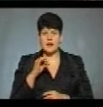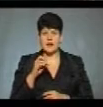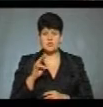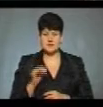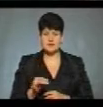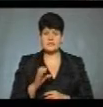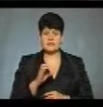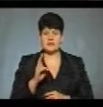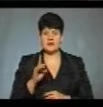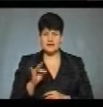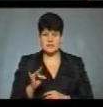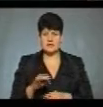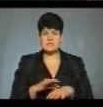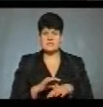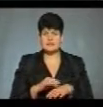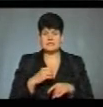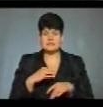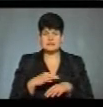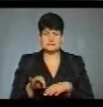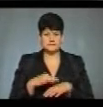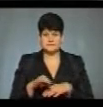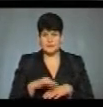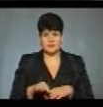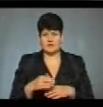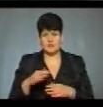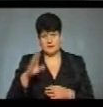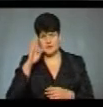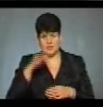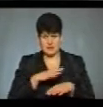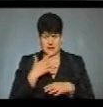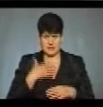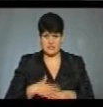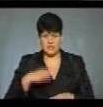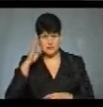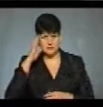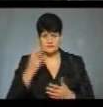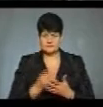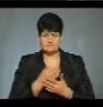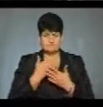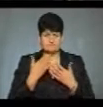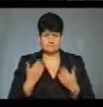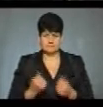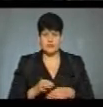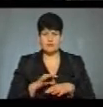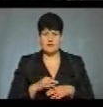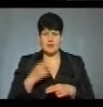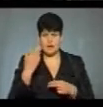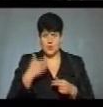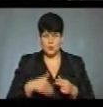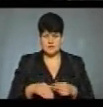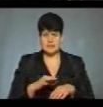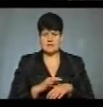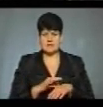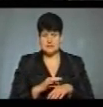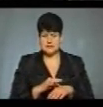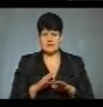Сергія Крета, слідів насильницької смерті на тілі хлопця судово-медичний експерт не знайшов. Провели розтин тіла, судово-медичний